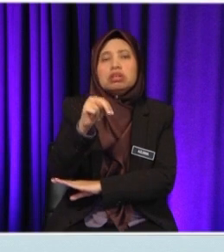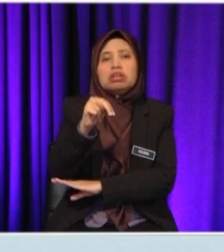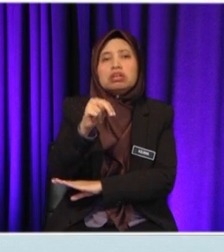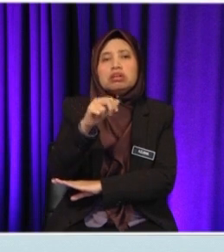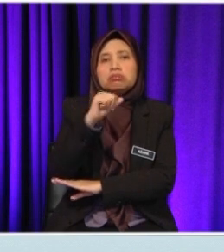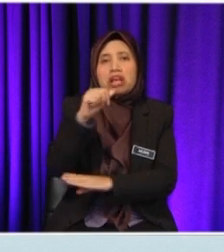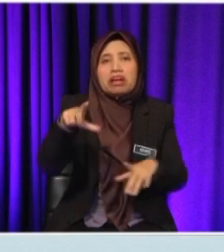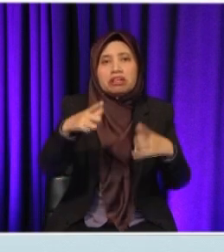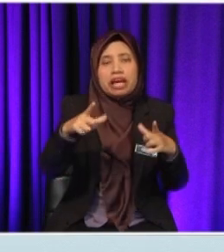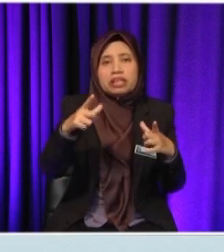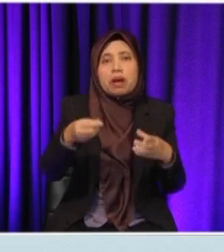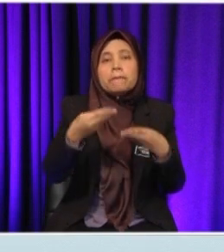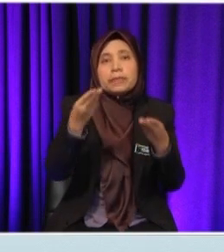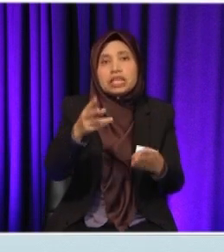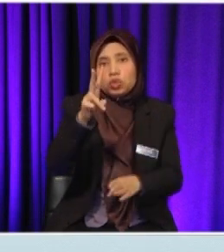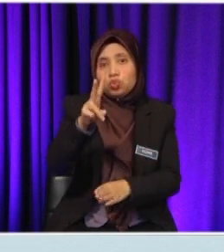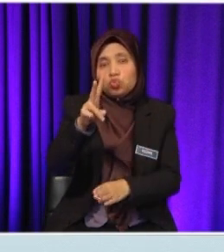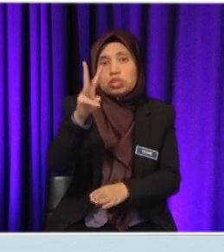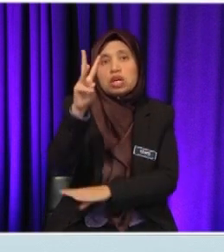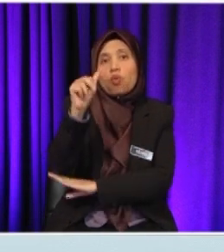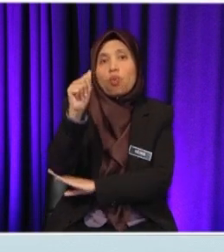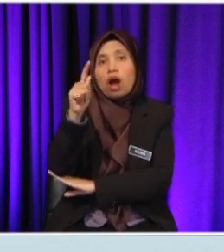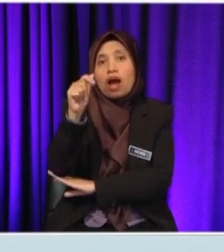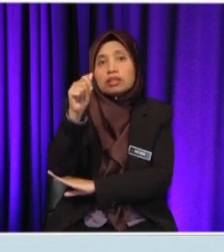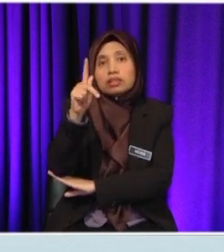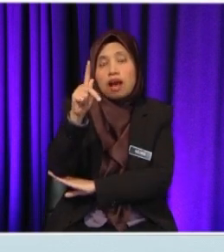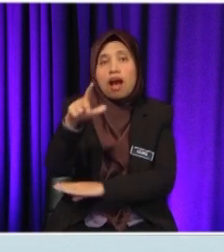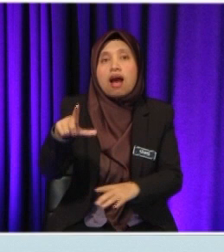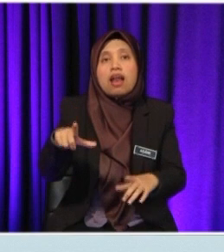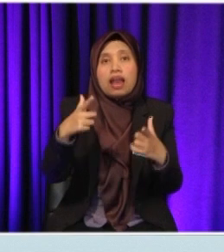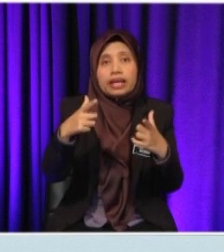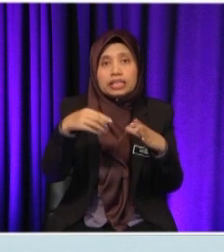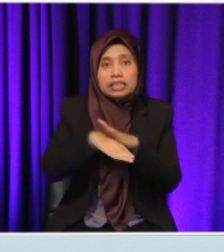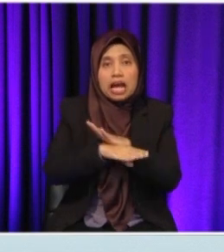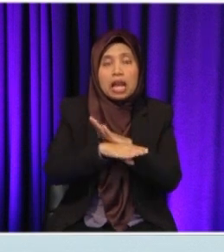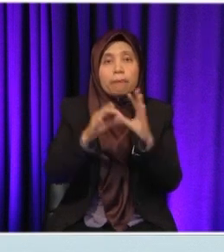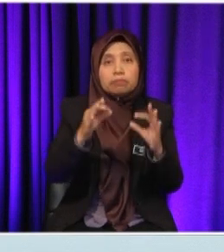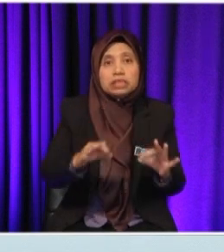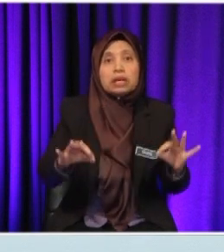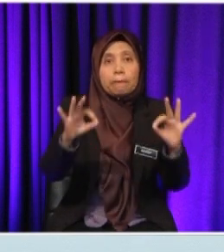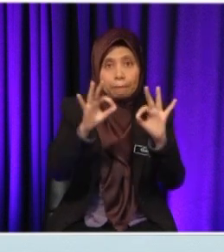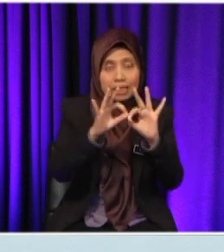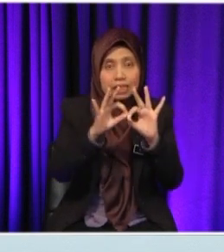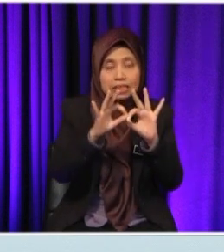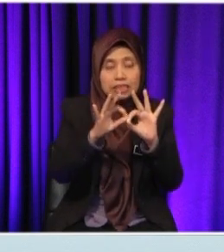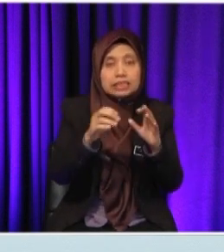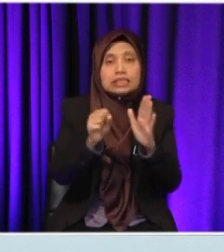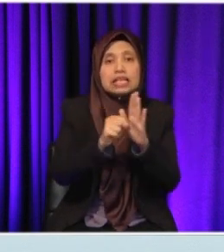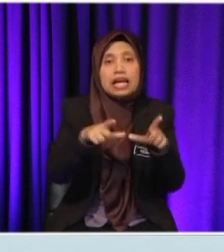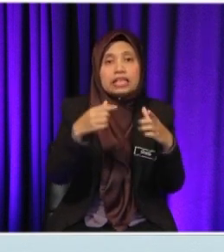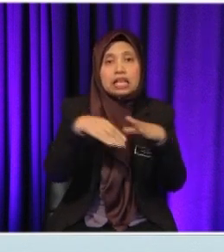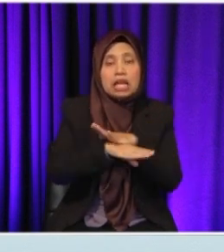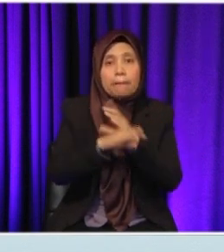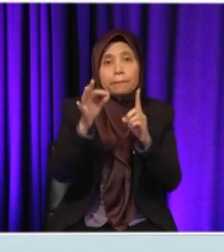juga lain-lain. Okey, berikan 2 watak lain dalam cerpen selain daripada watak yang terdapat dalam petikan. Jadi di